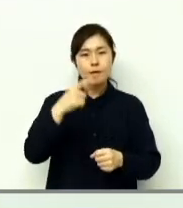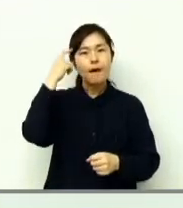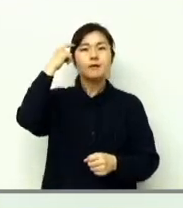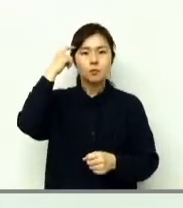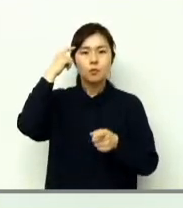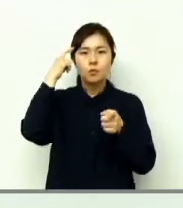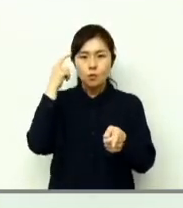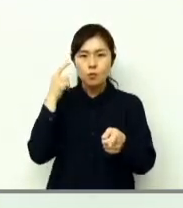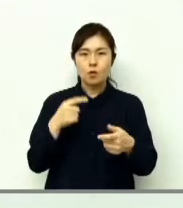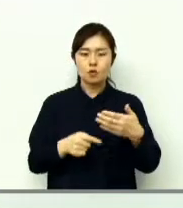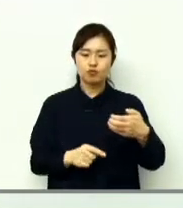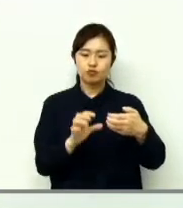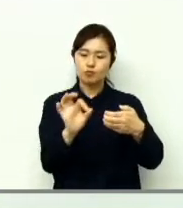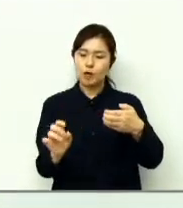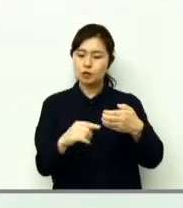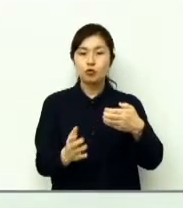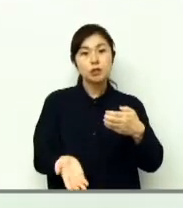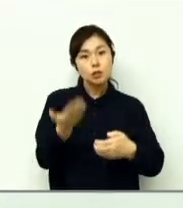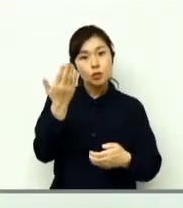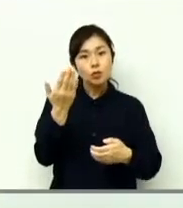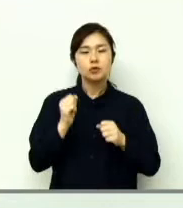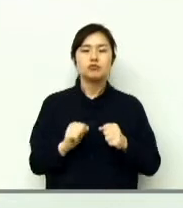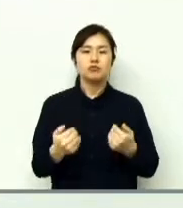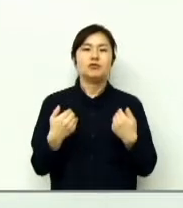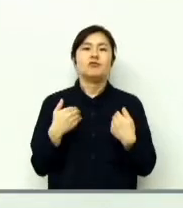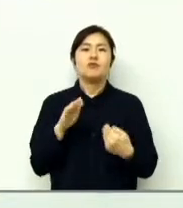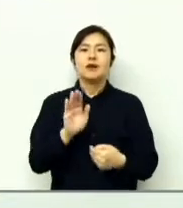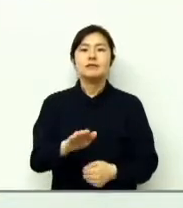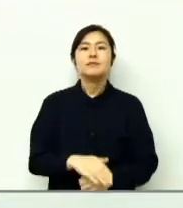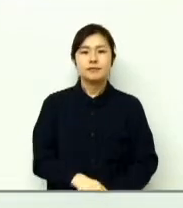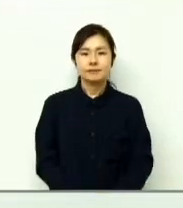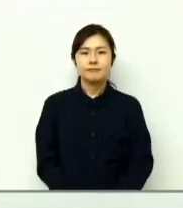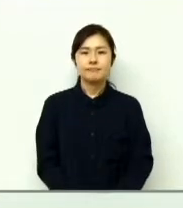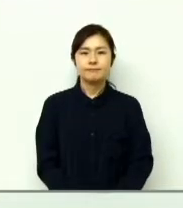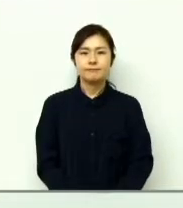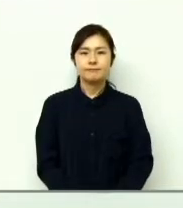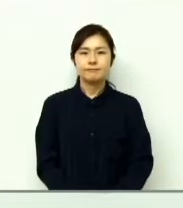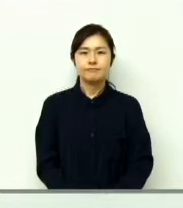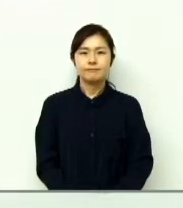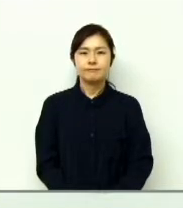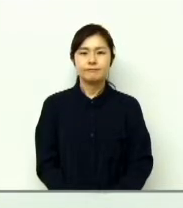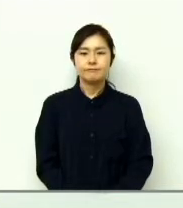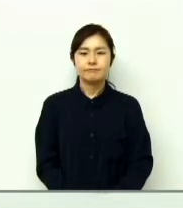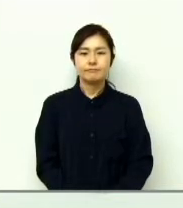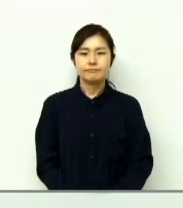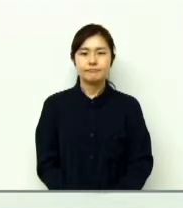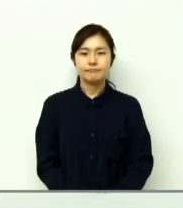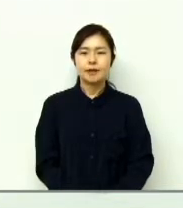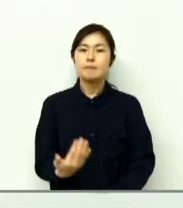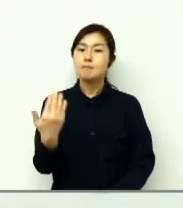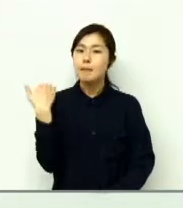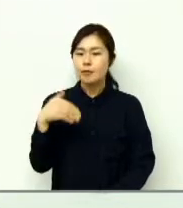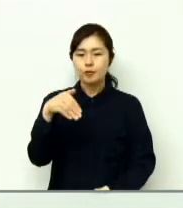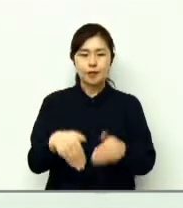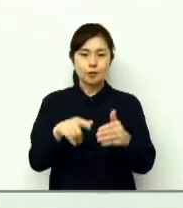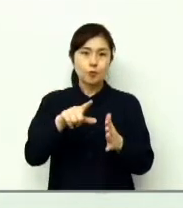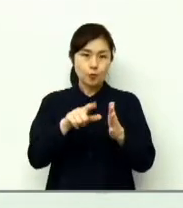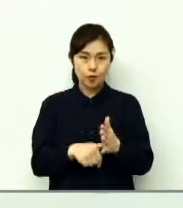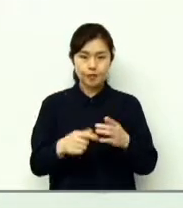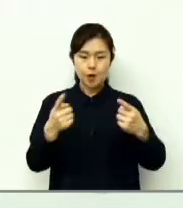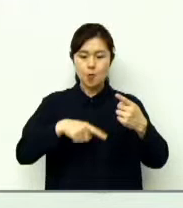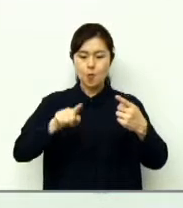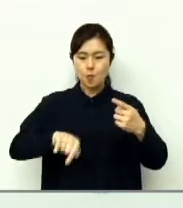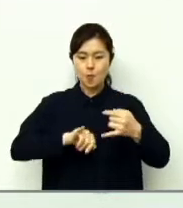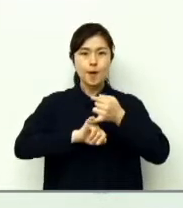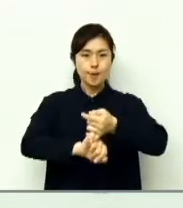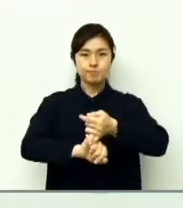満足度を向上していく必要がございます。そこで私が市長公約で掲げました幸